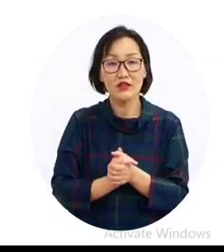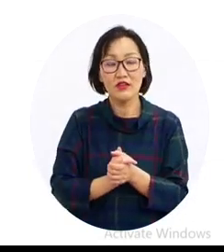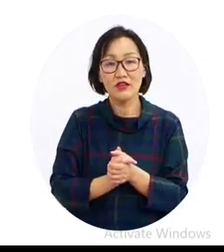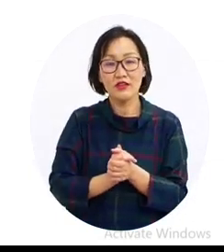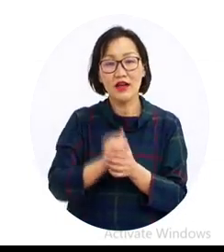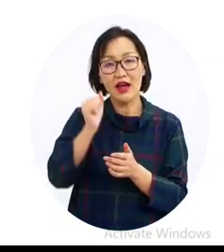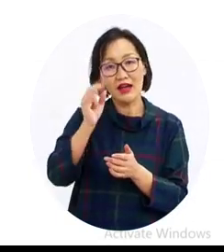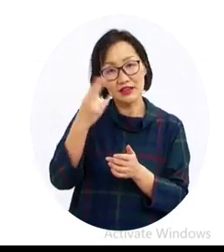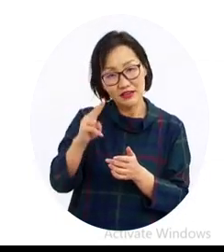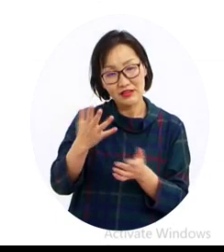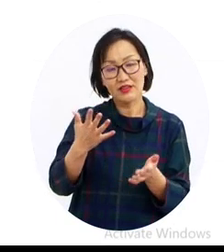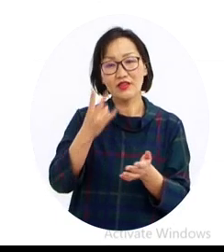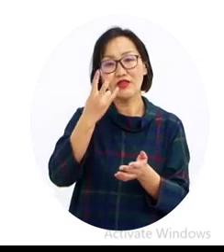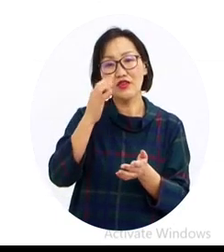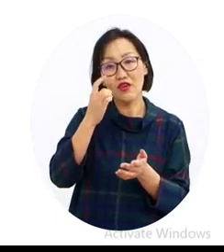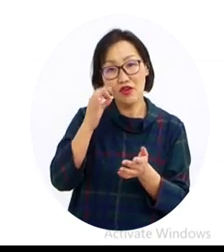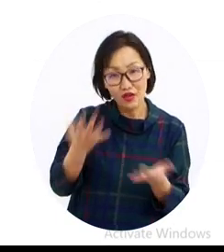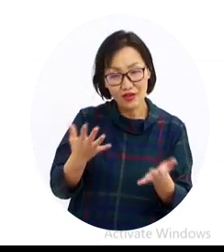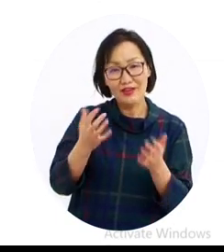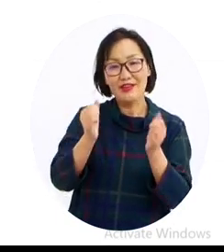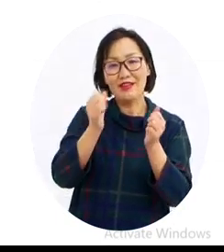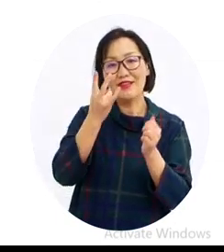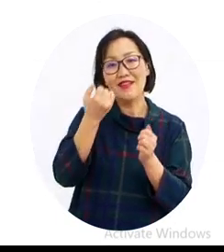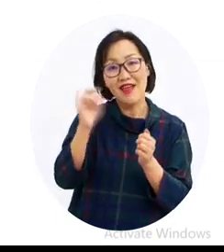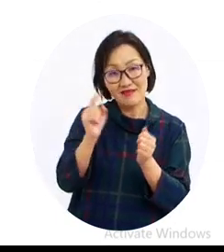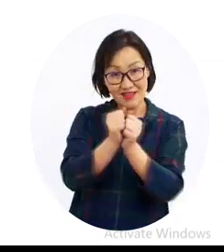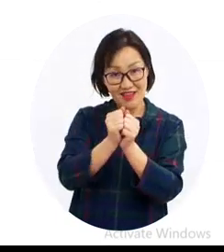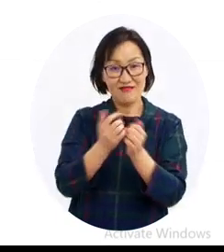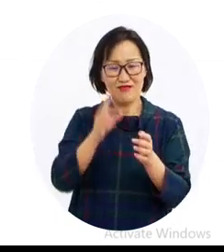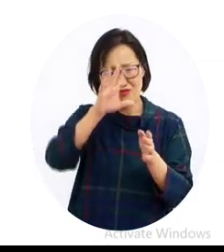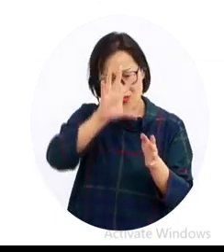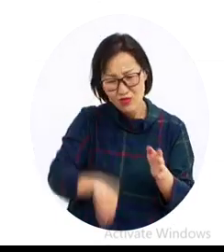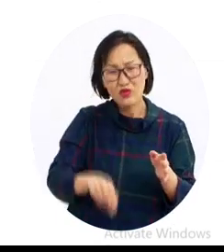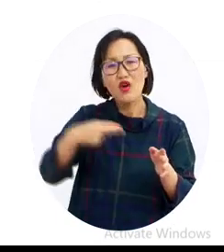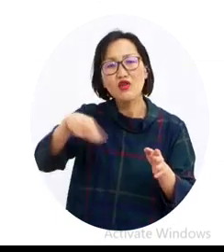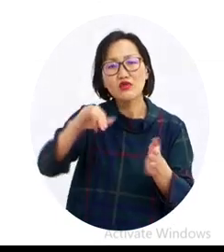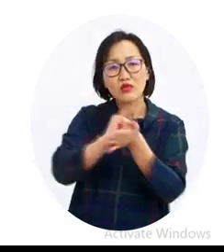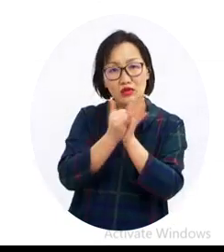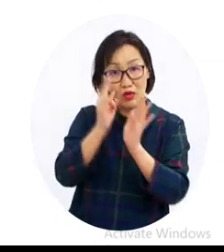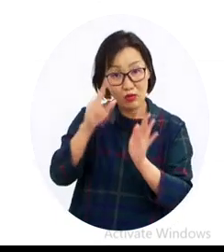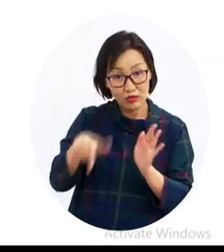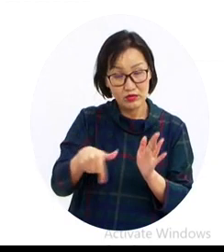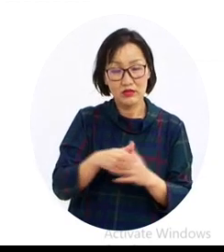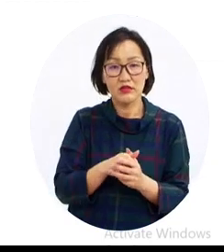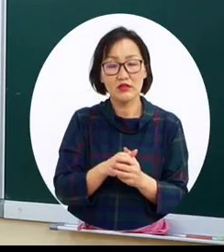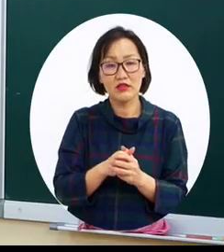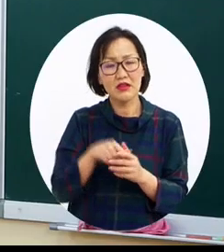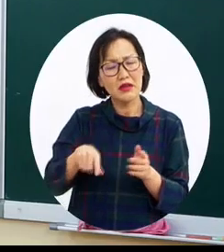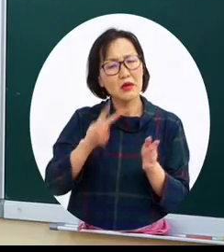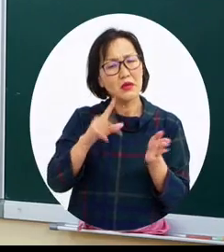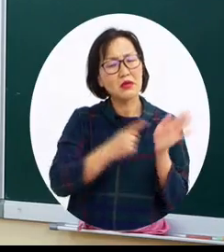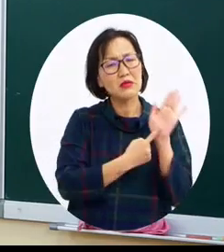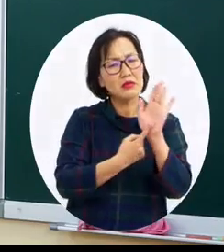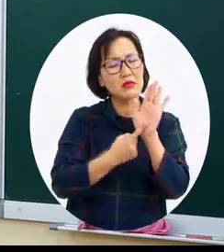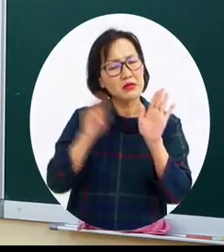болно найз байж болно анд байж болно өшөө зөндөө байгаа ах манай хүүхдүүд олоод бичээрэй тийм үү за мөн багш нь яагаад энэ үгийг